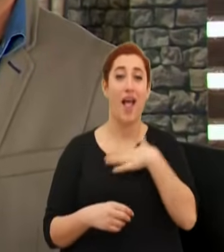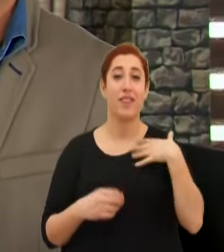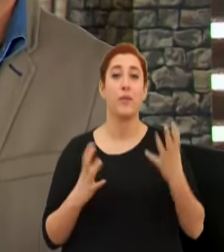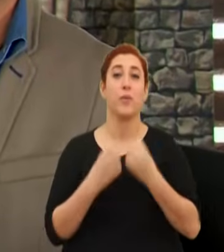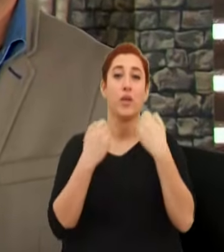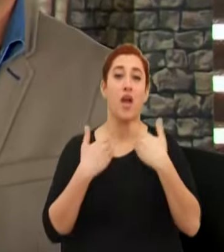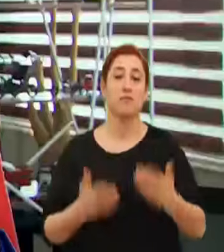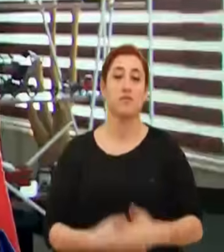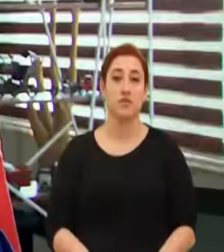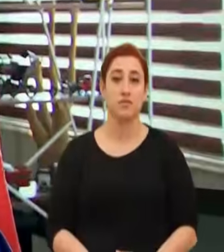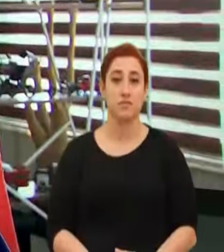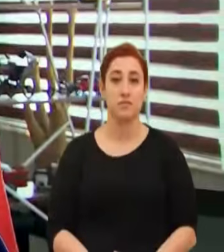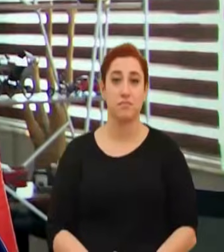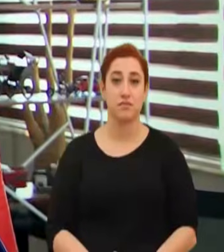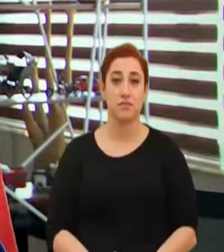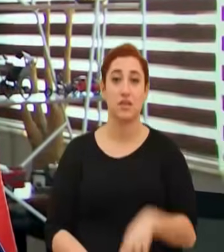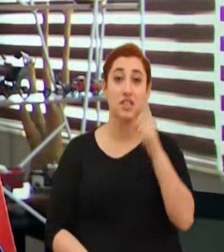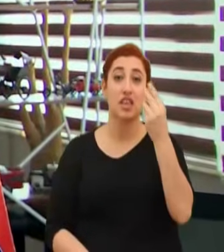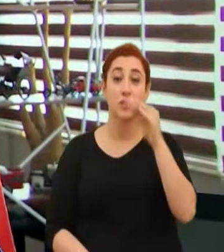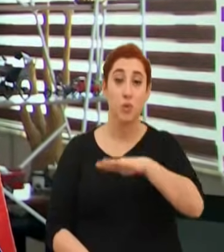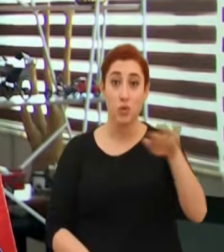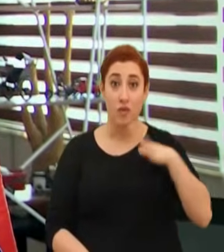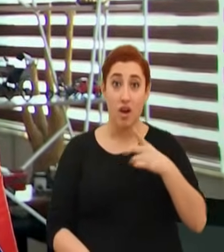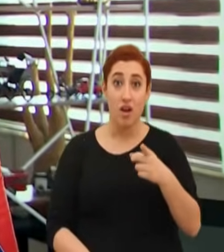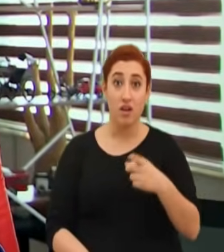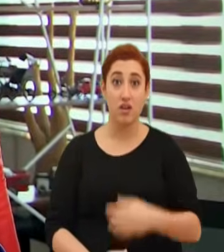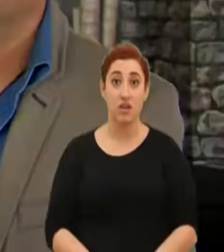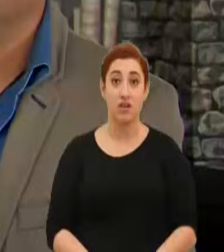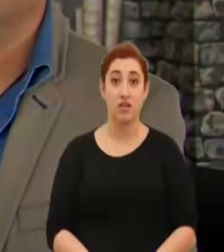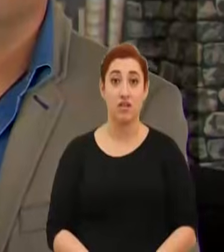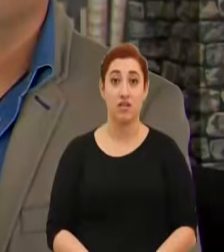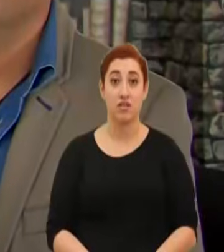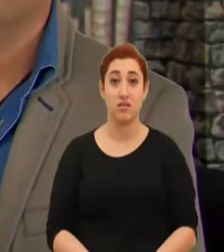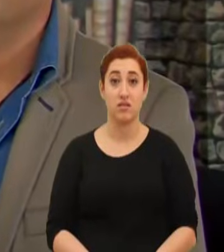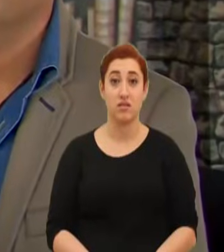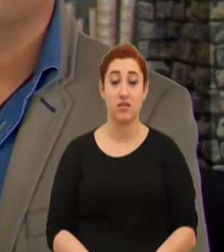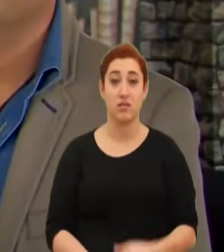annesini kurtarmışım. Sizin iki küçük çocuğunuz mu var?